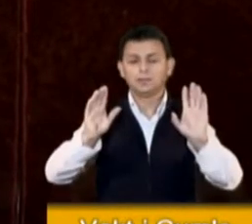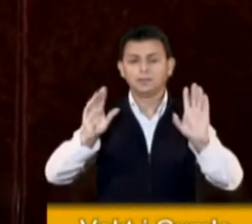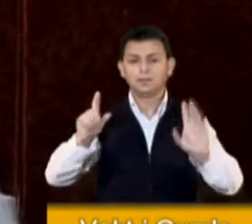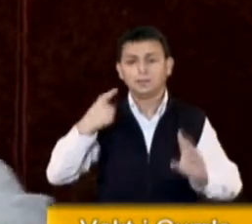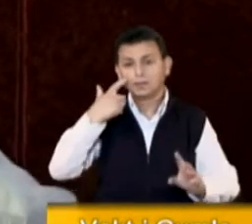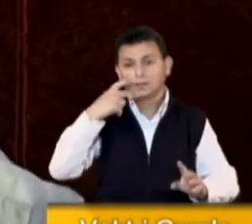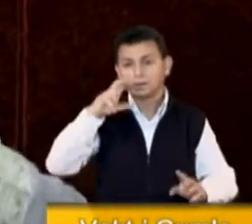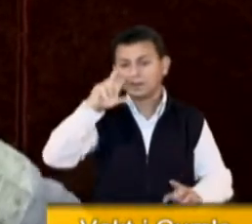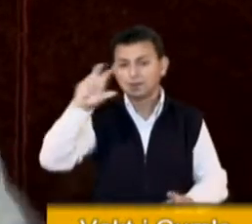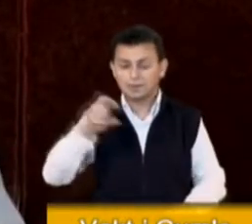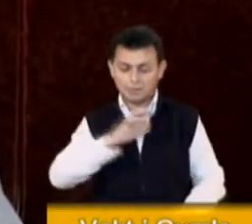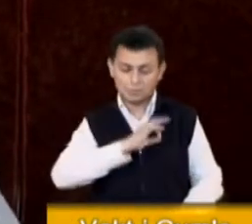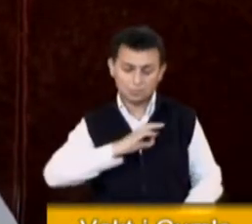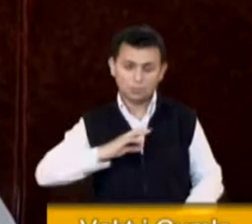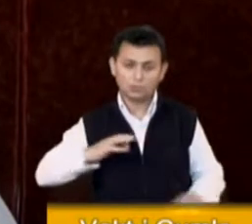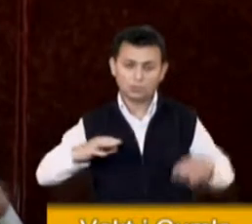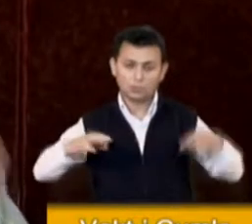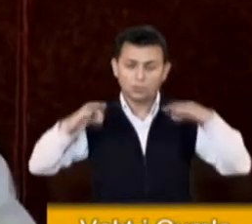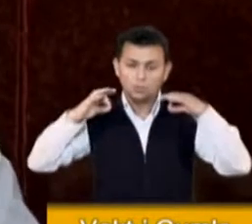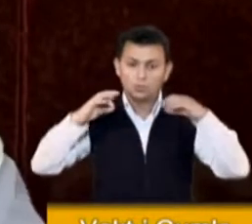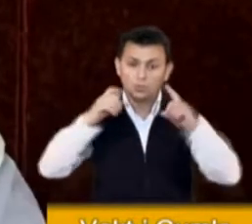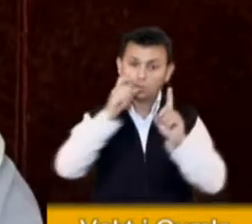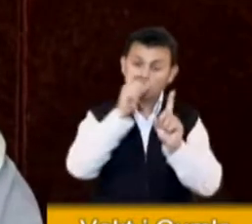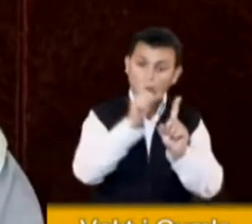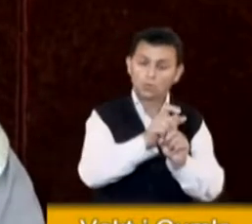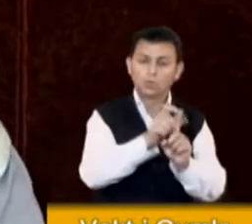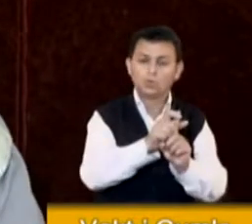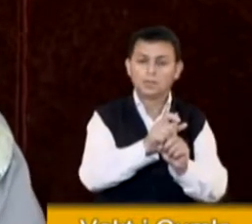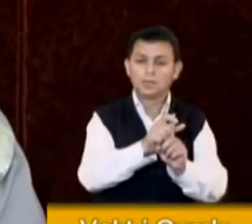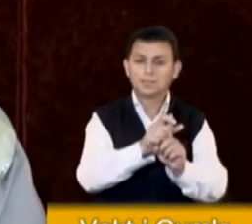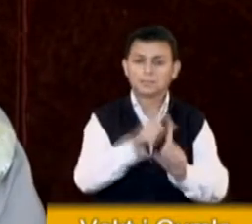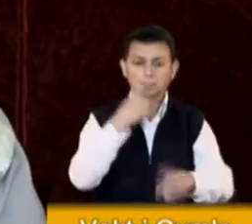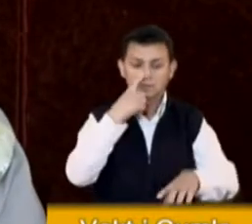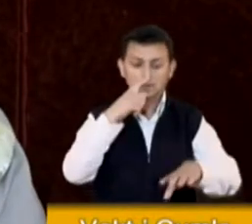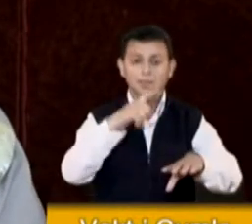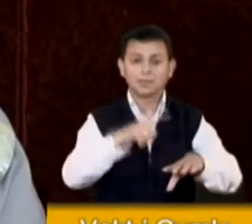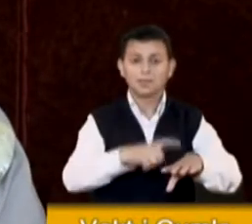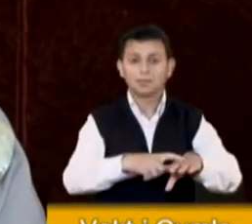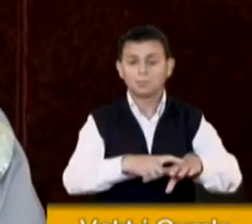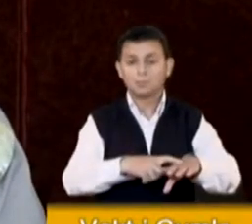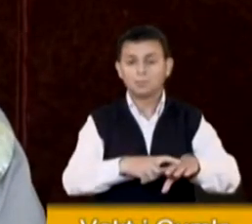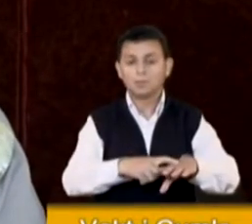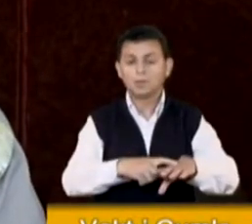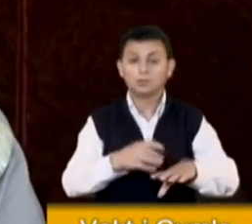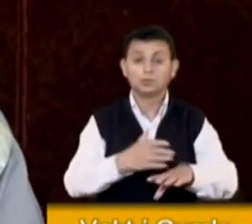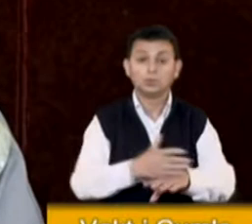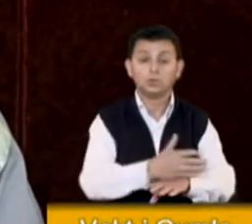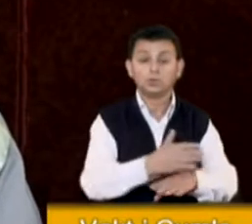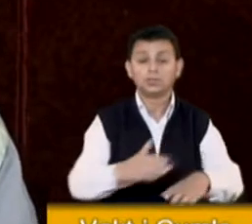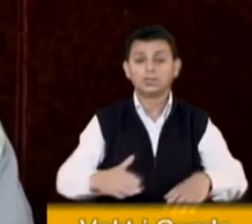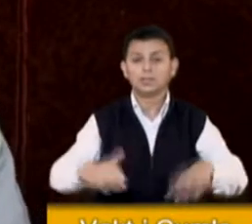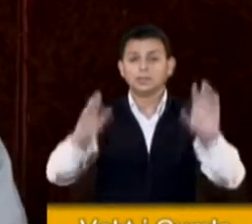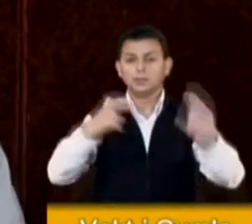sığınıp da boncuğun kendisini korumasına inananın işini Allahu